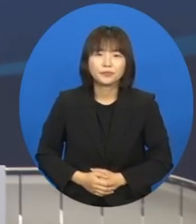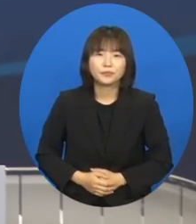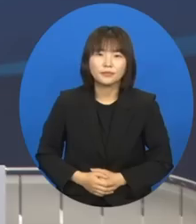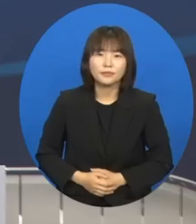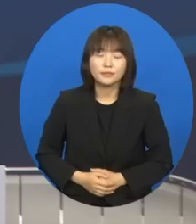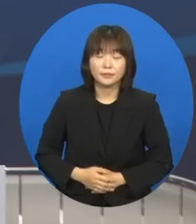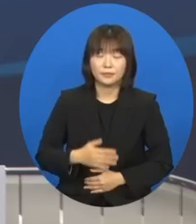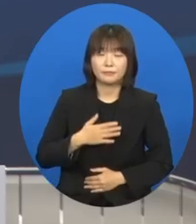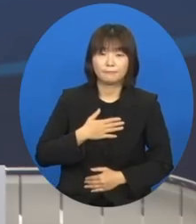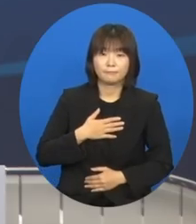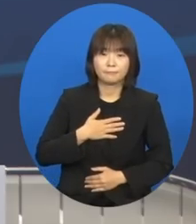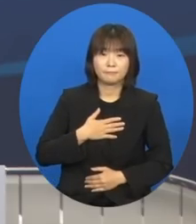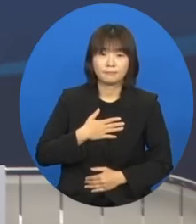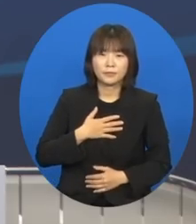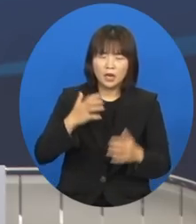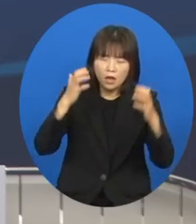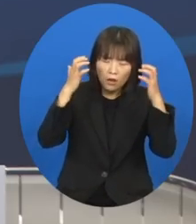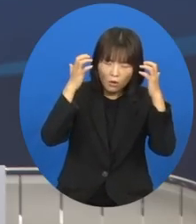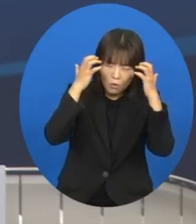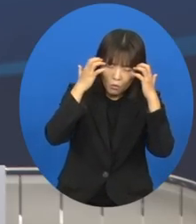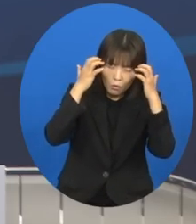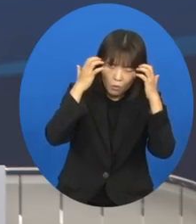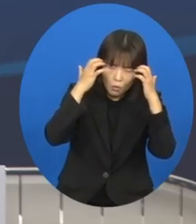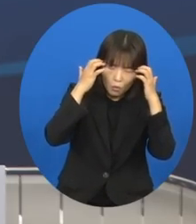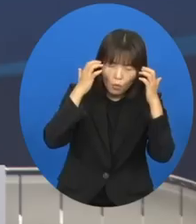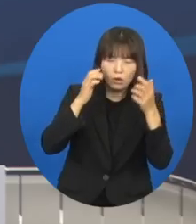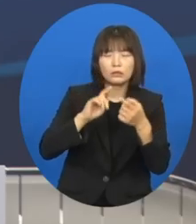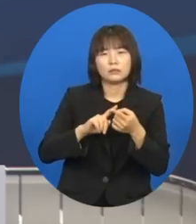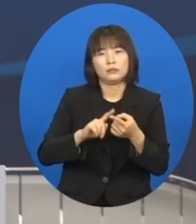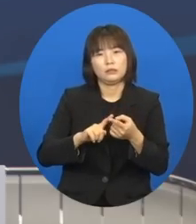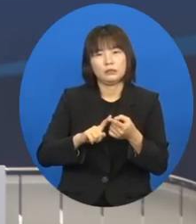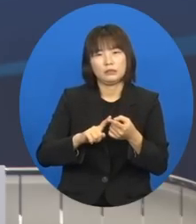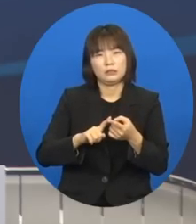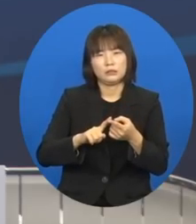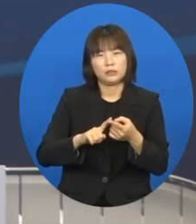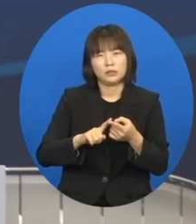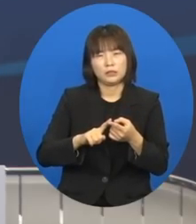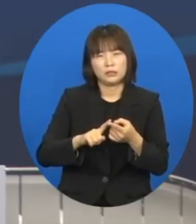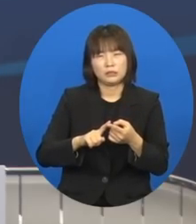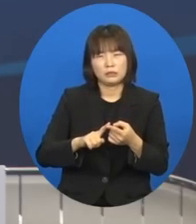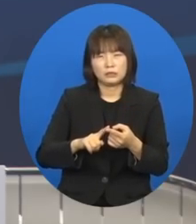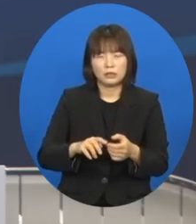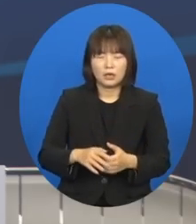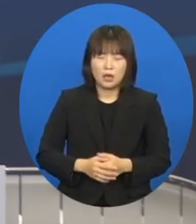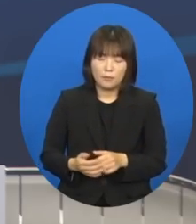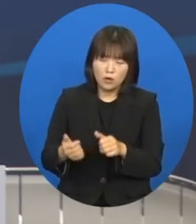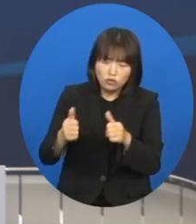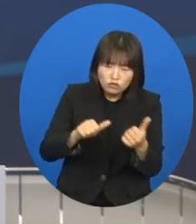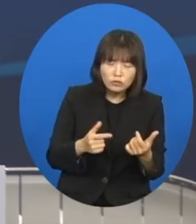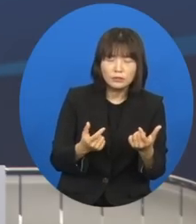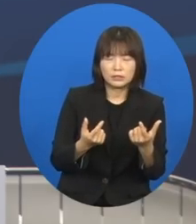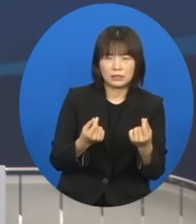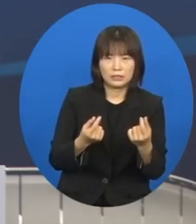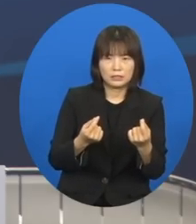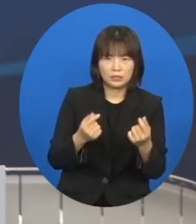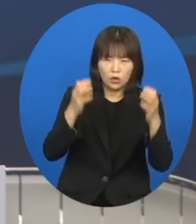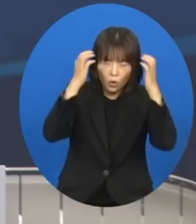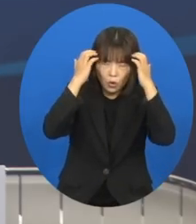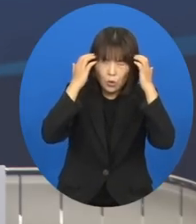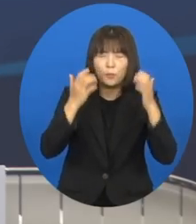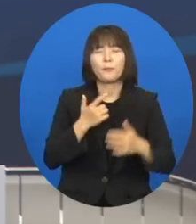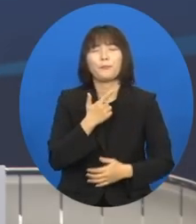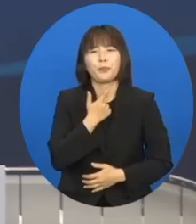저 역시 고통이라면 너무나 너무나 끔찍한 중화도 같은 고통을 겪었던 사람이라